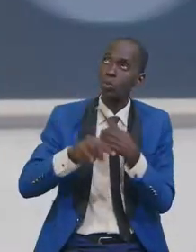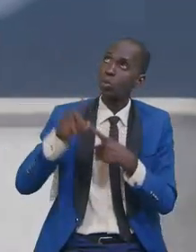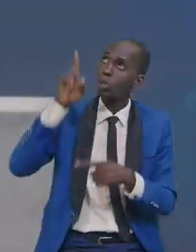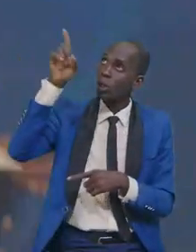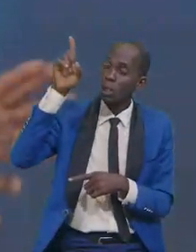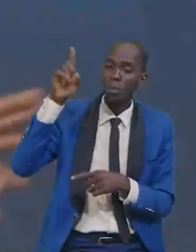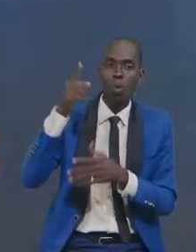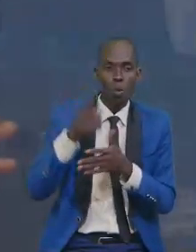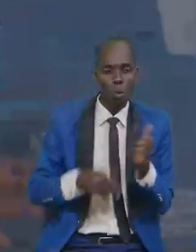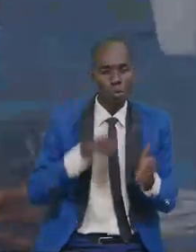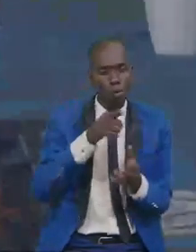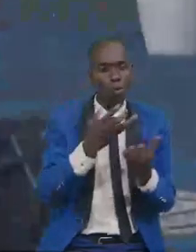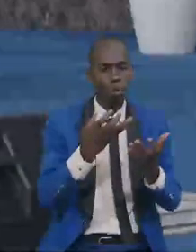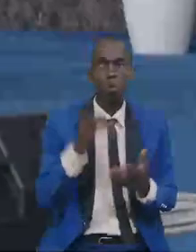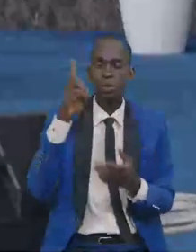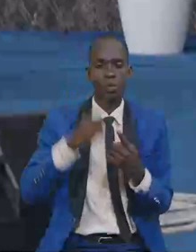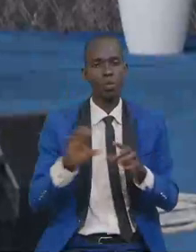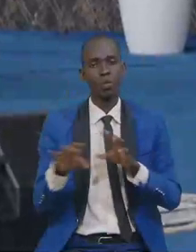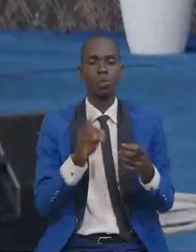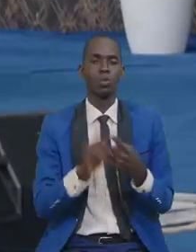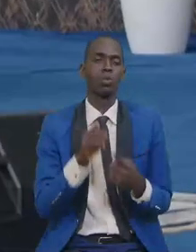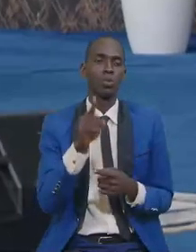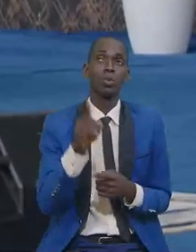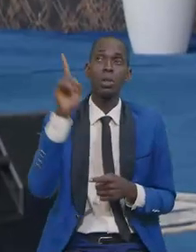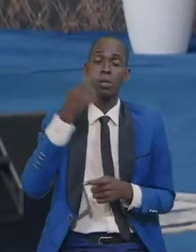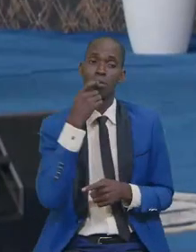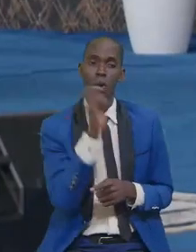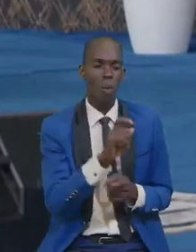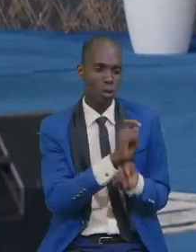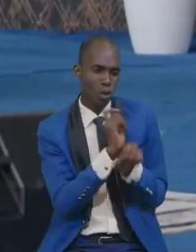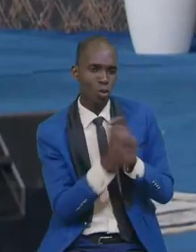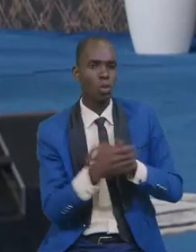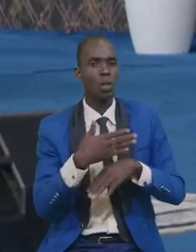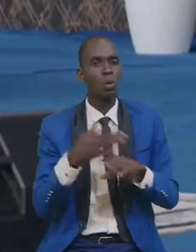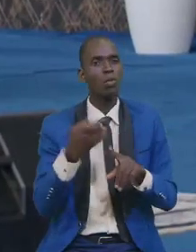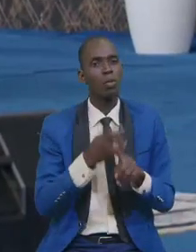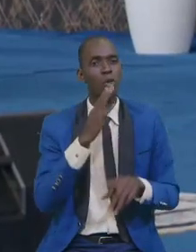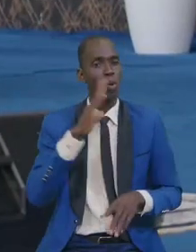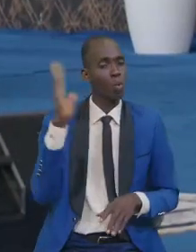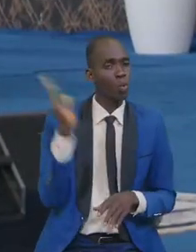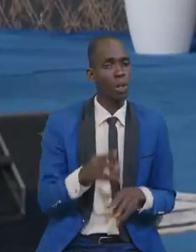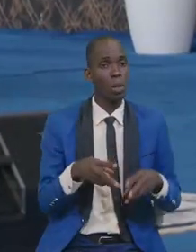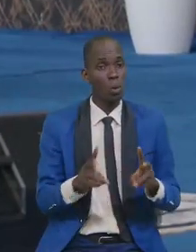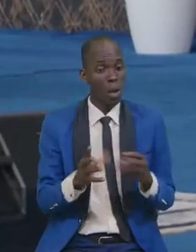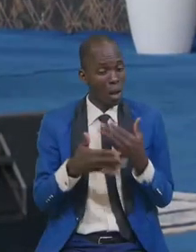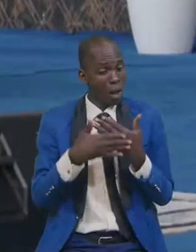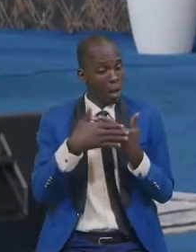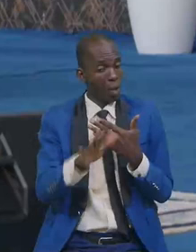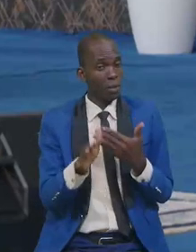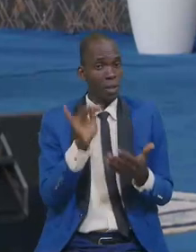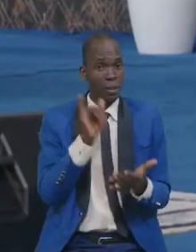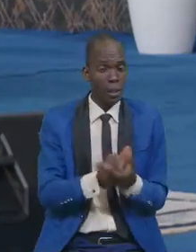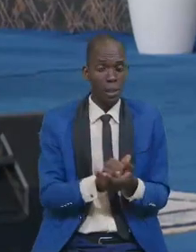fasse. Ainsi donc, il lui dit, si nous détournons de nos mauvaises voies, alors après